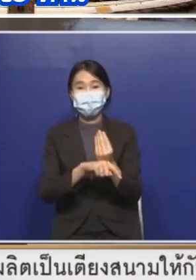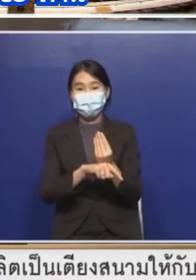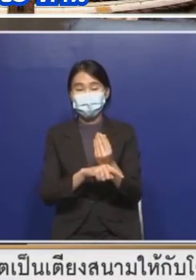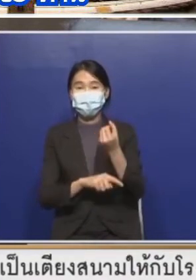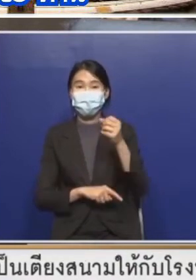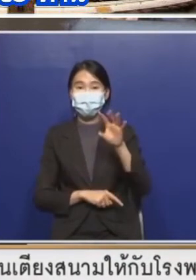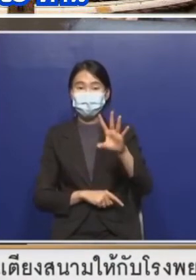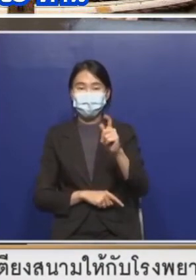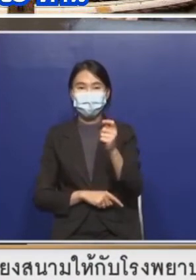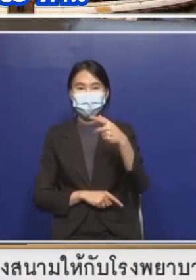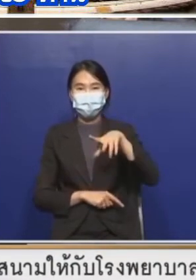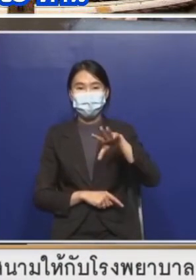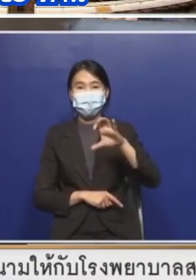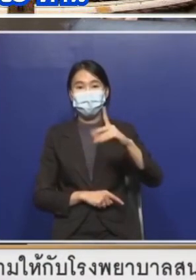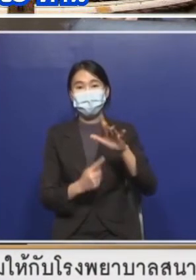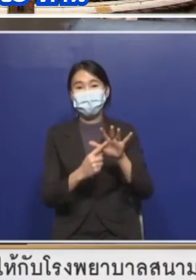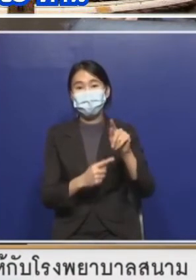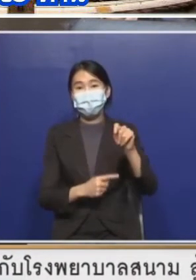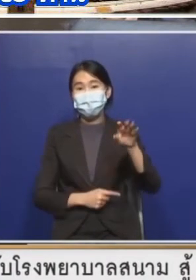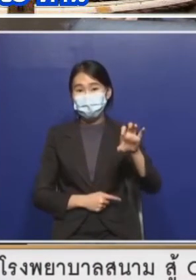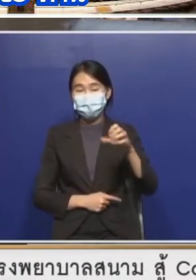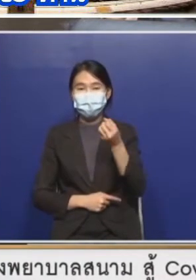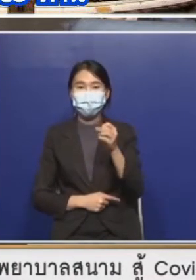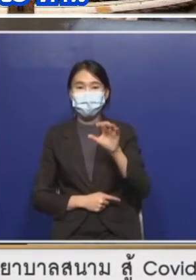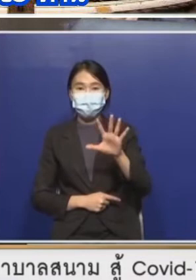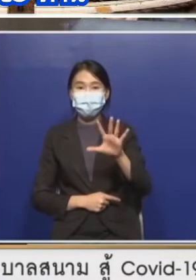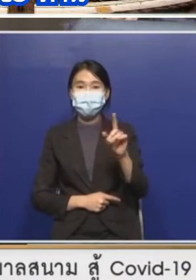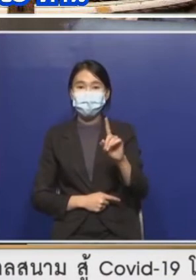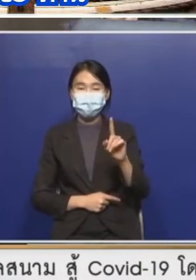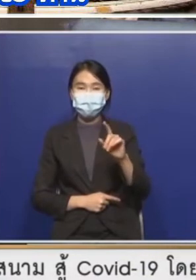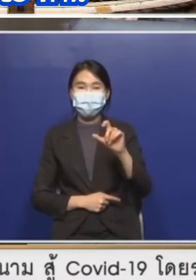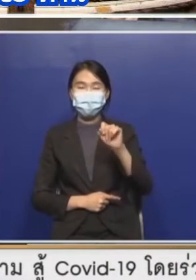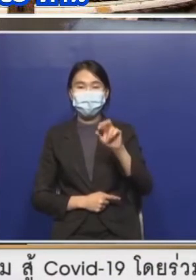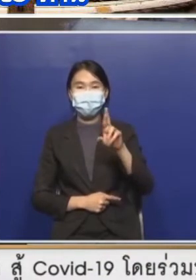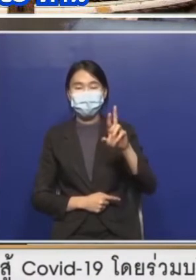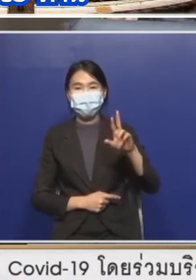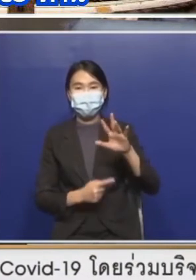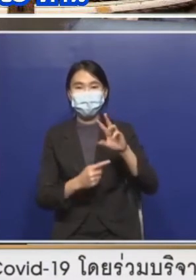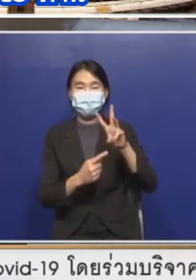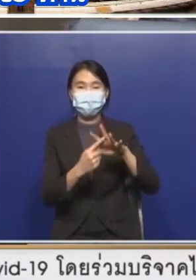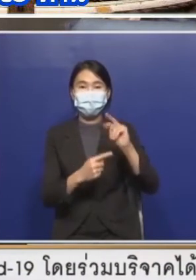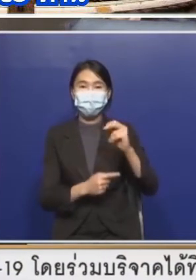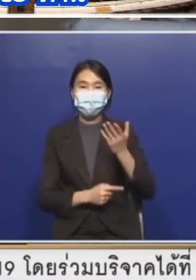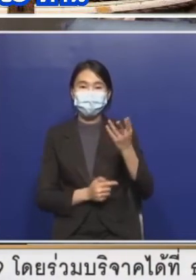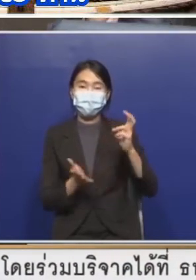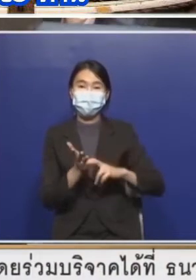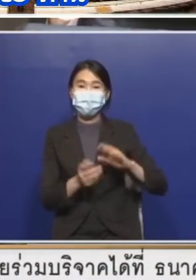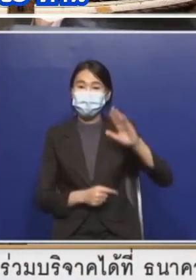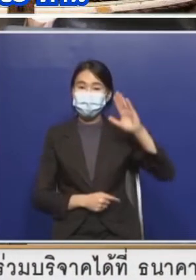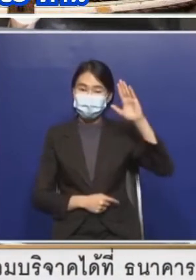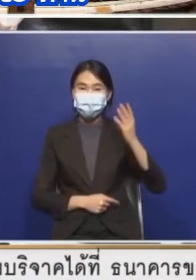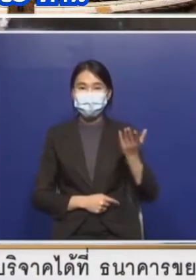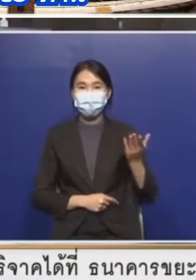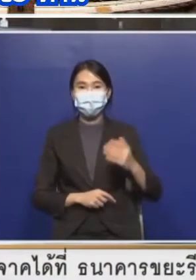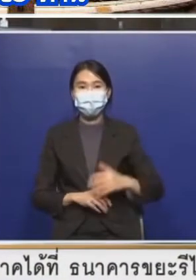นายอภิชาติตรีระสวัสดิชัย 15. นายสรัญวุฒิสรัญเกตขอผู้รับรองครับ ครับขอผู้รับรองด้วย